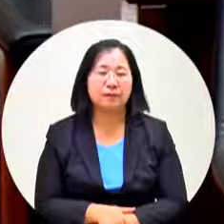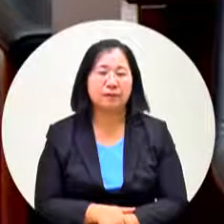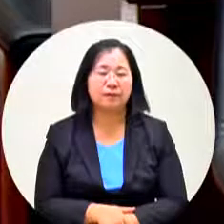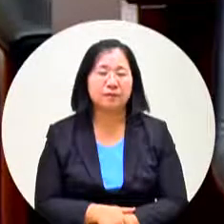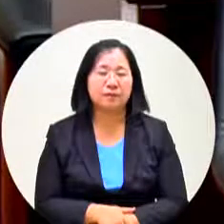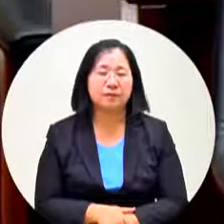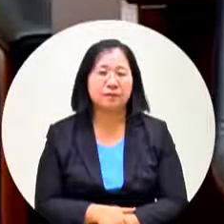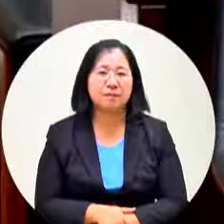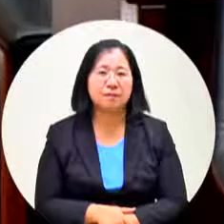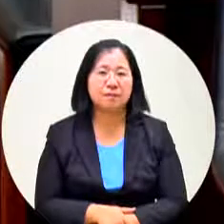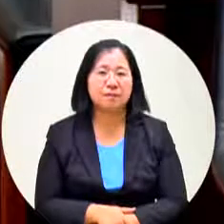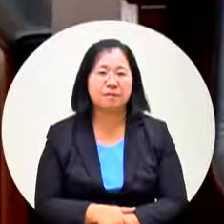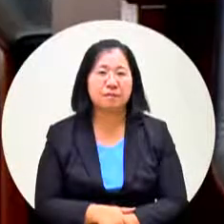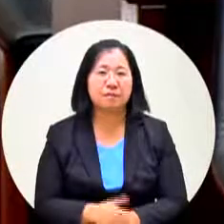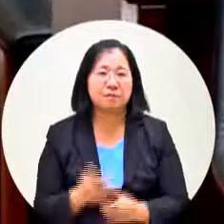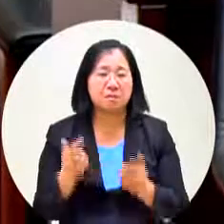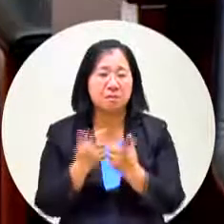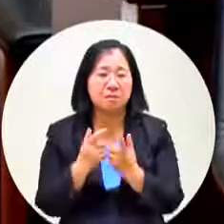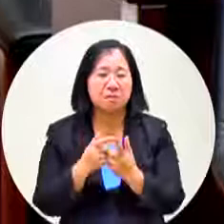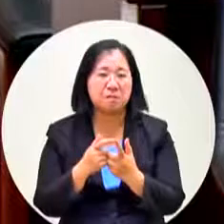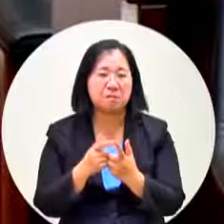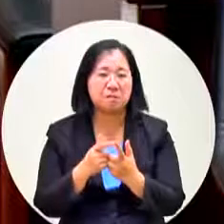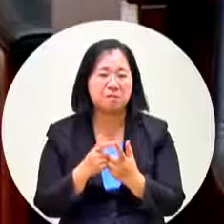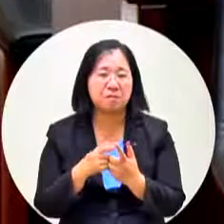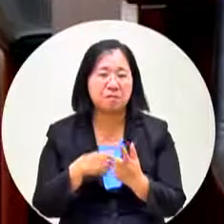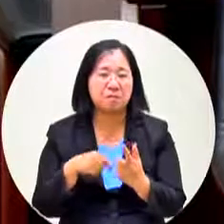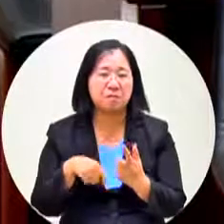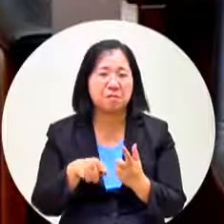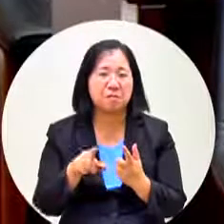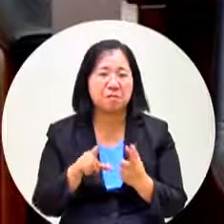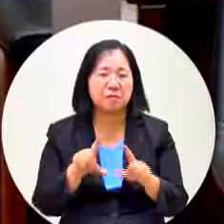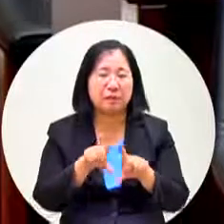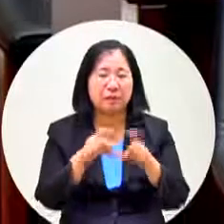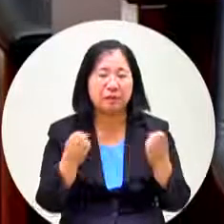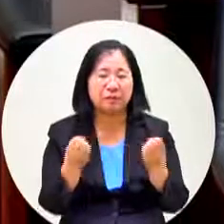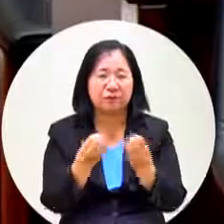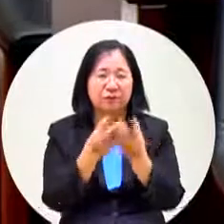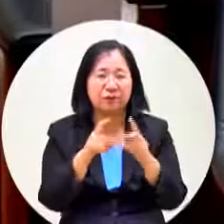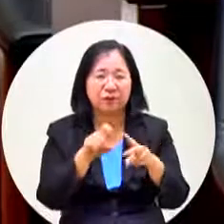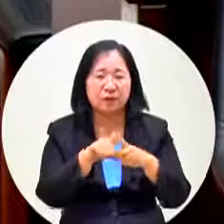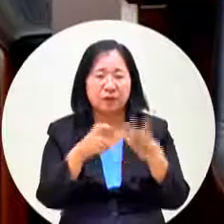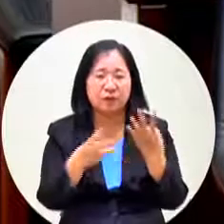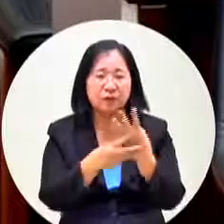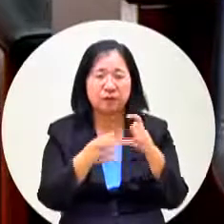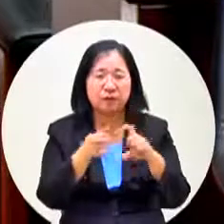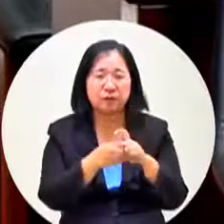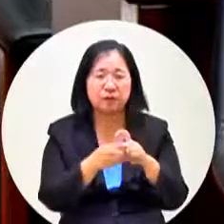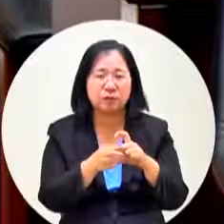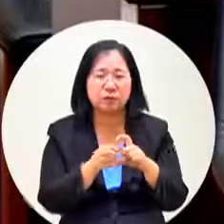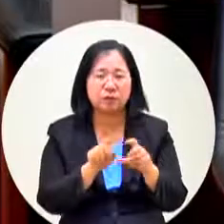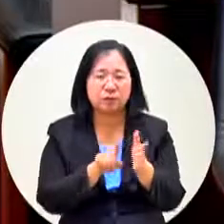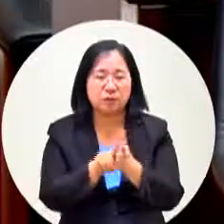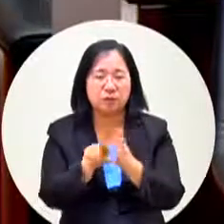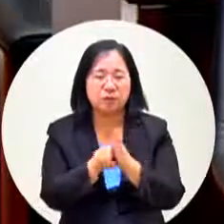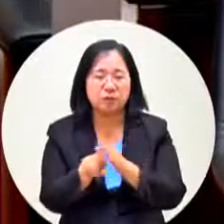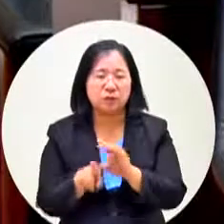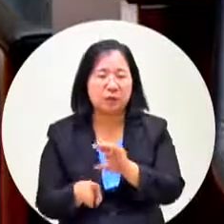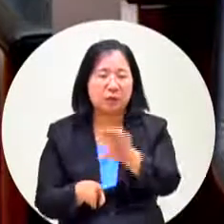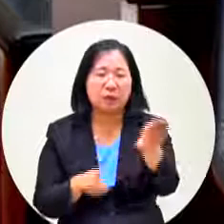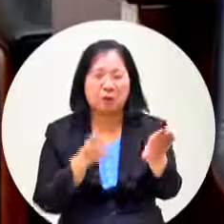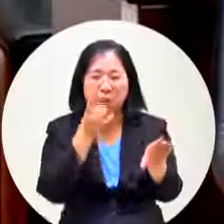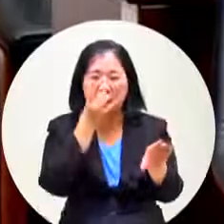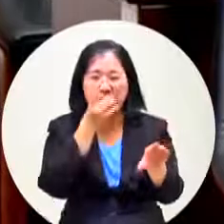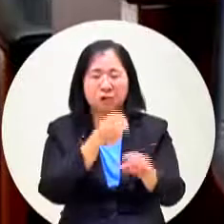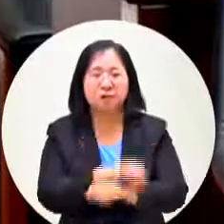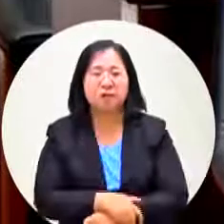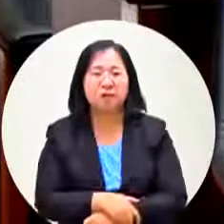大花港区入面，啊即马吼有这个开发路，这个荷花园区的路已经拢做好啊，啊那做好吼。